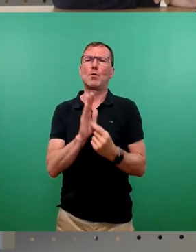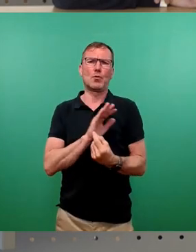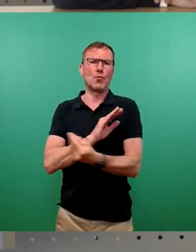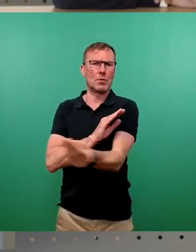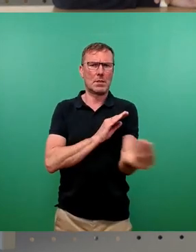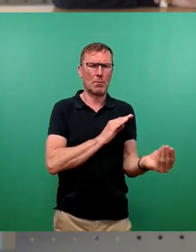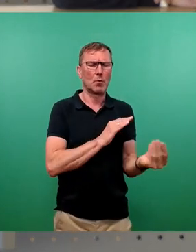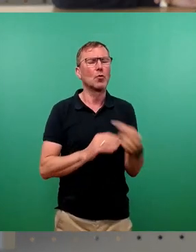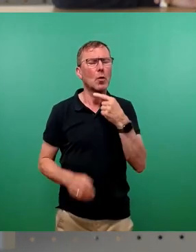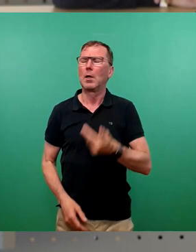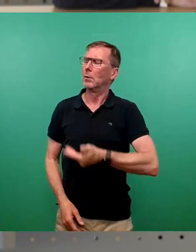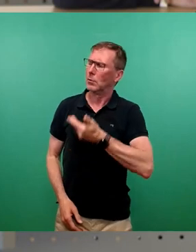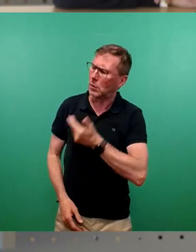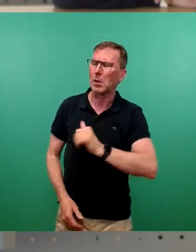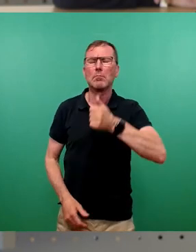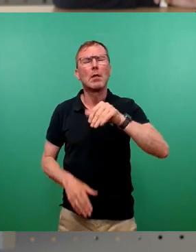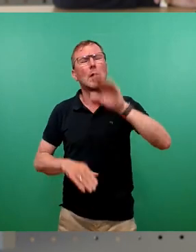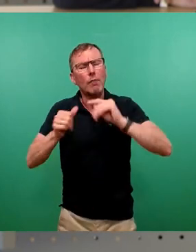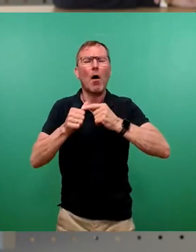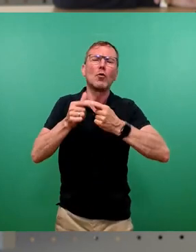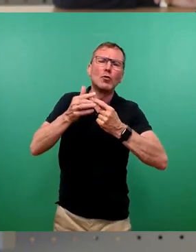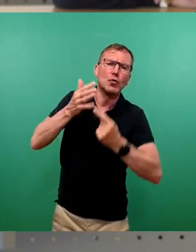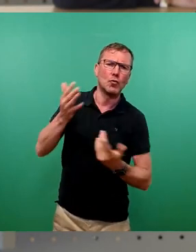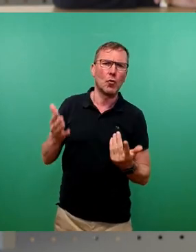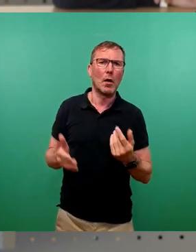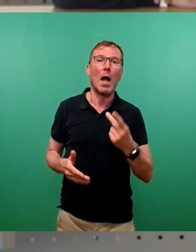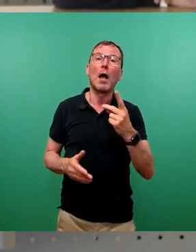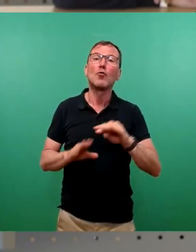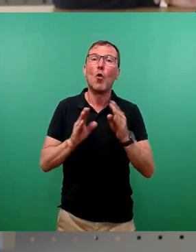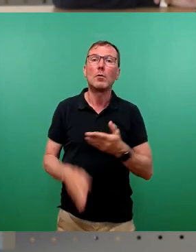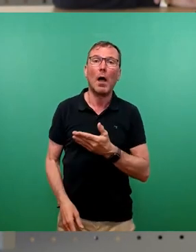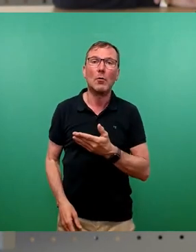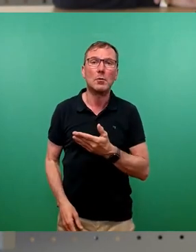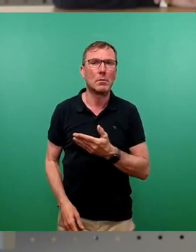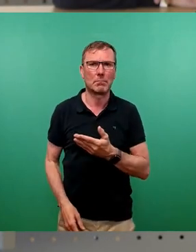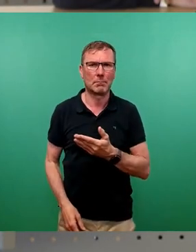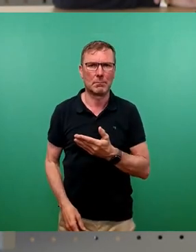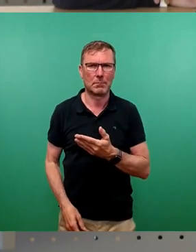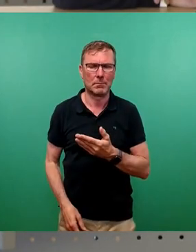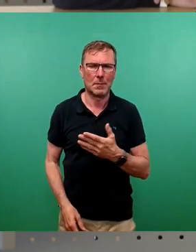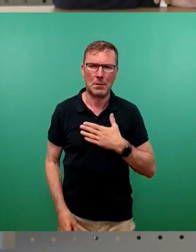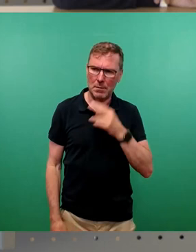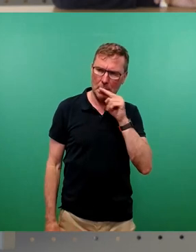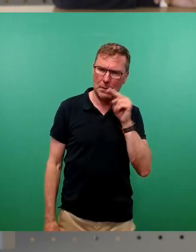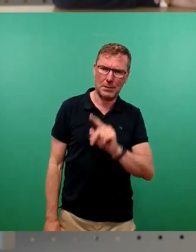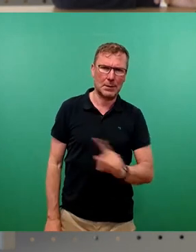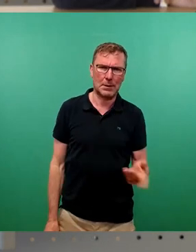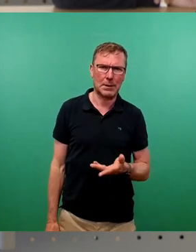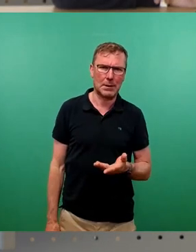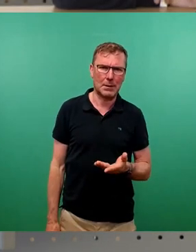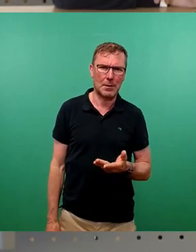am meisten Erfahrung hat dies und jenes. Herr Donhauser ist es höchstwahrscheinlich also aus meiner Sicht insoweit nicht, weil er diesen